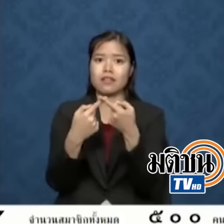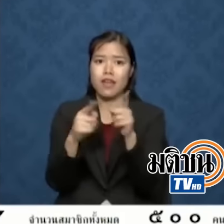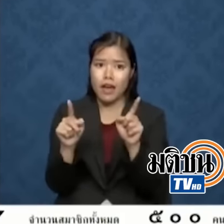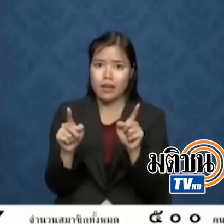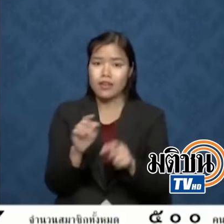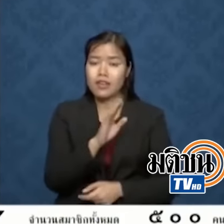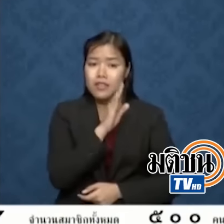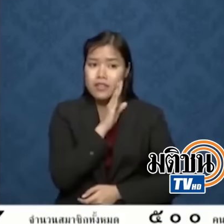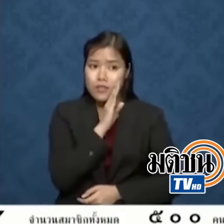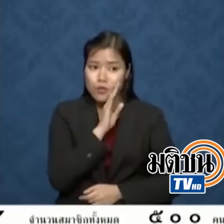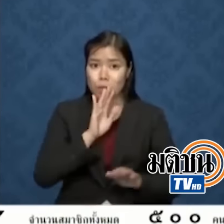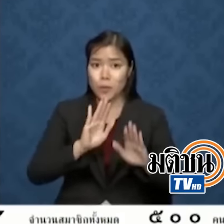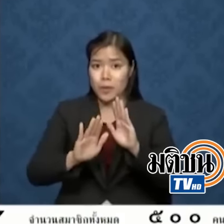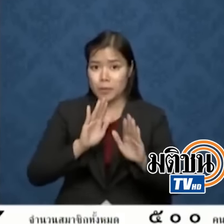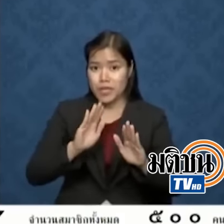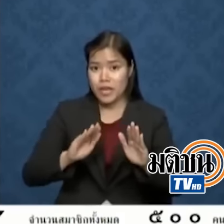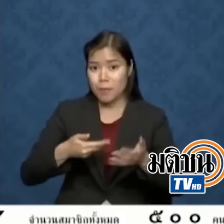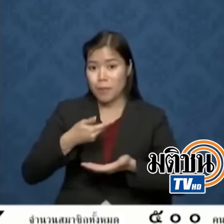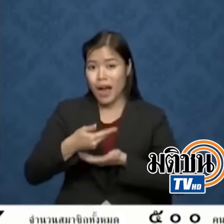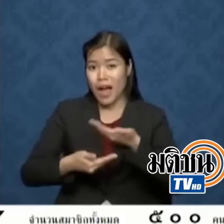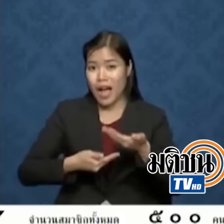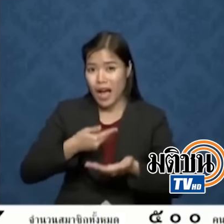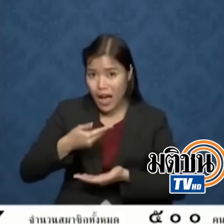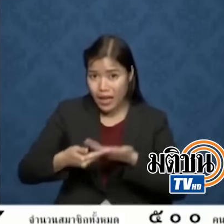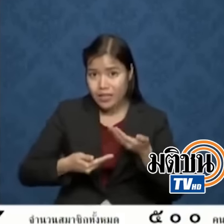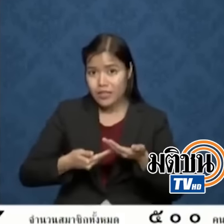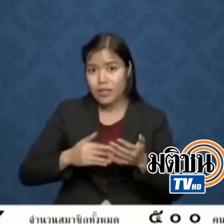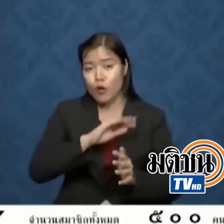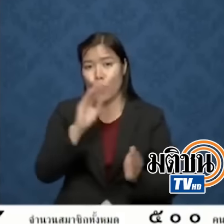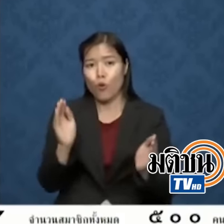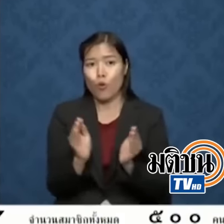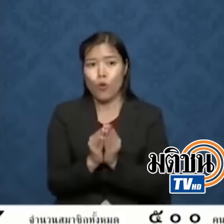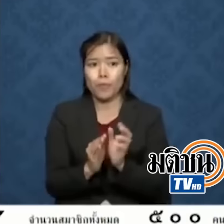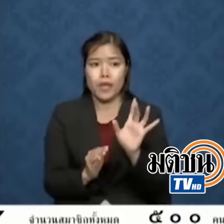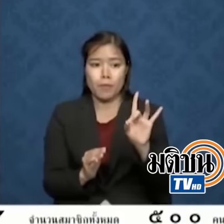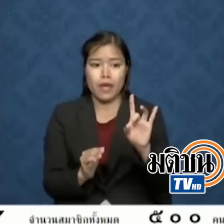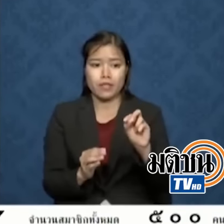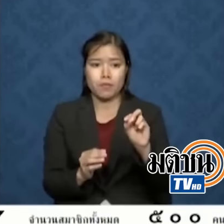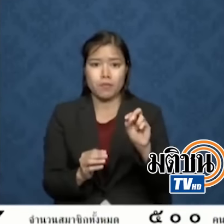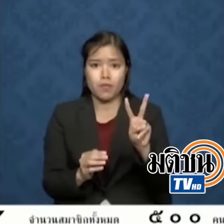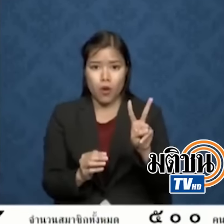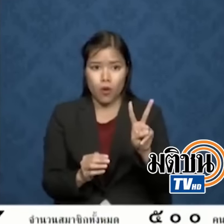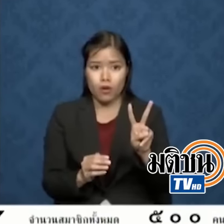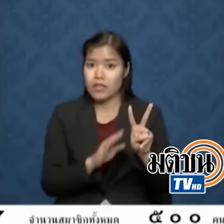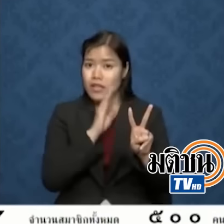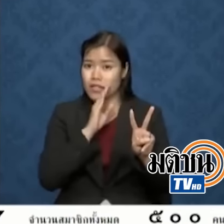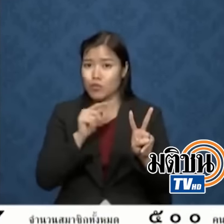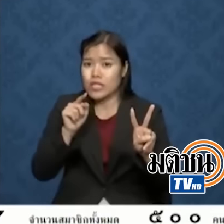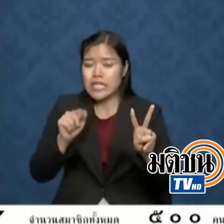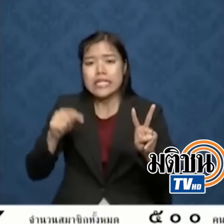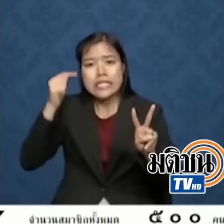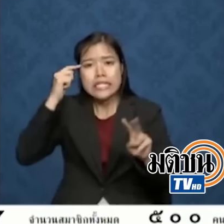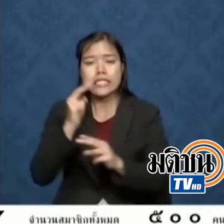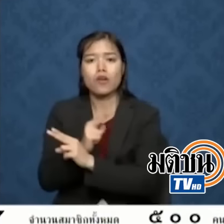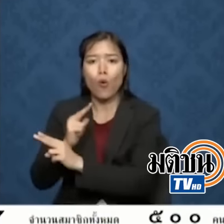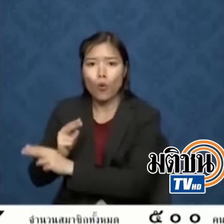รือถ้าเทียบกับการค้ารวมทั้งหมดที่ท่านนำมาแสดงมันอยู่ที่ 82% แต่ถ้าคำนวณแบบที่ควรจะเป็นมัน